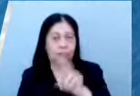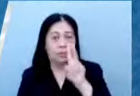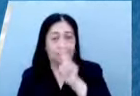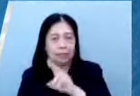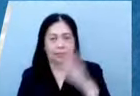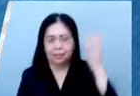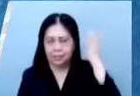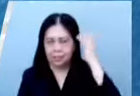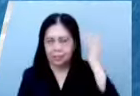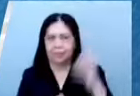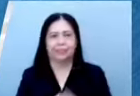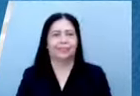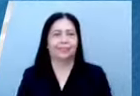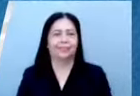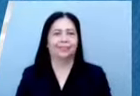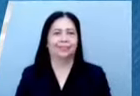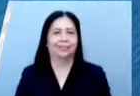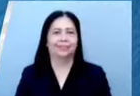Mindanao.